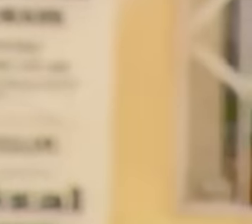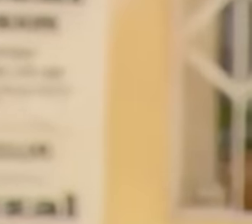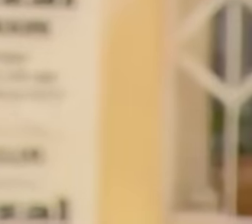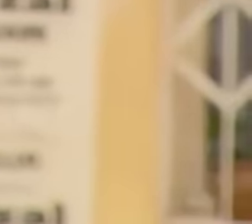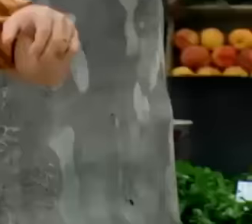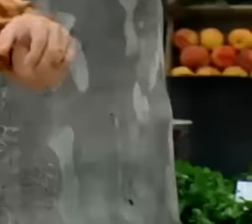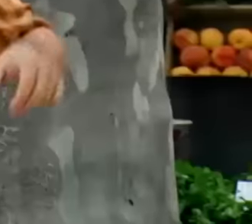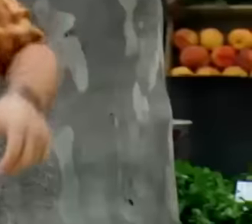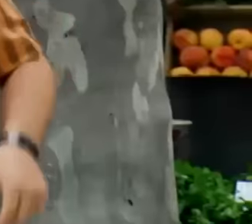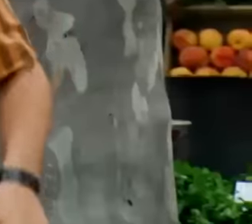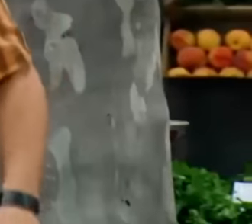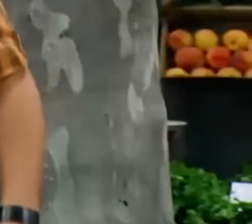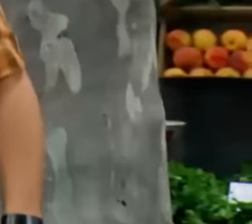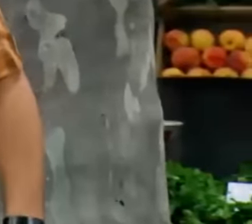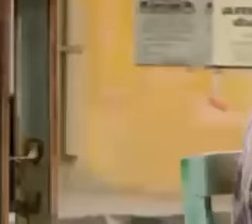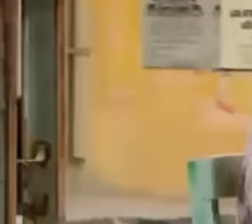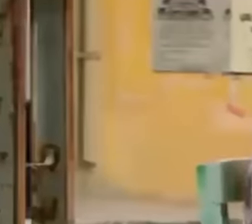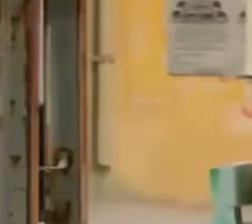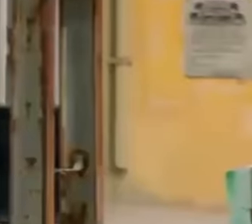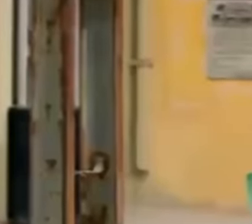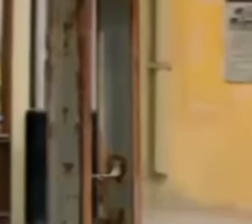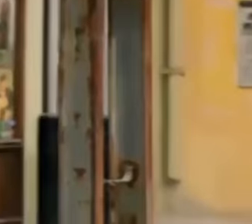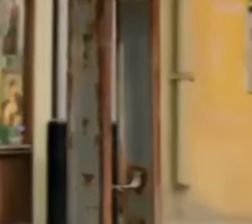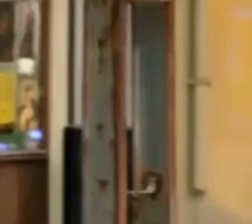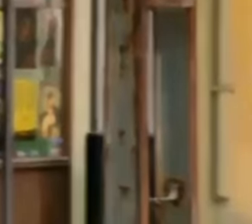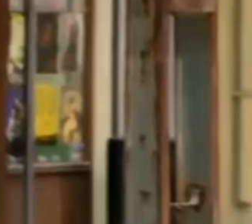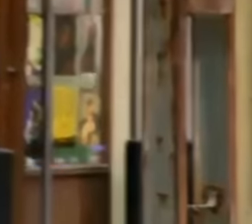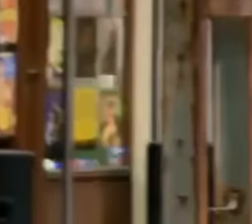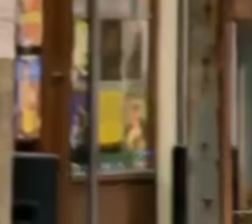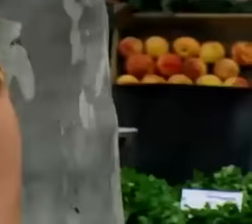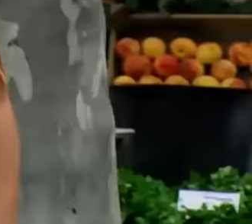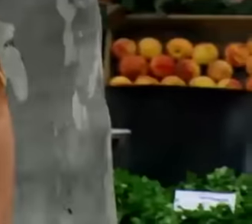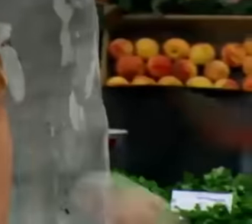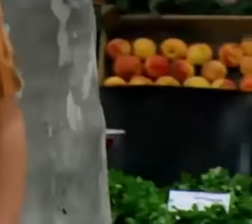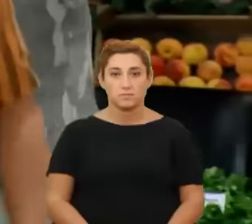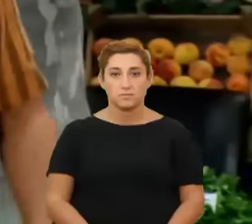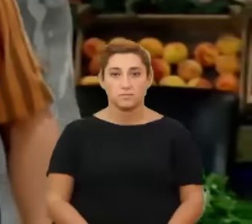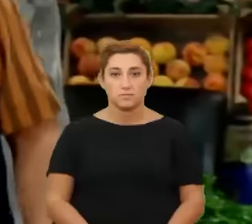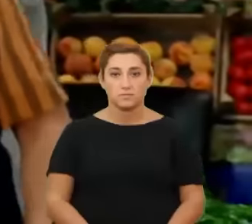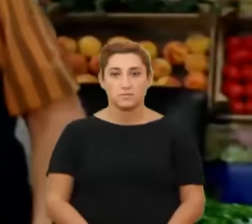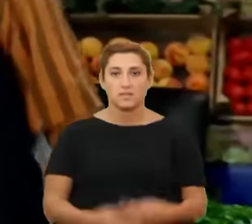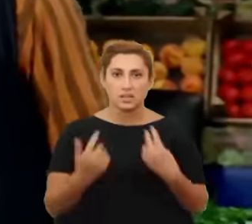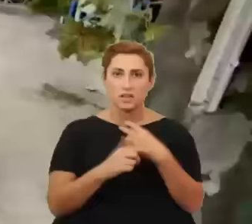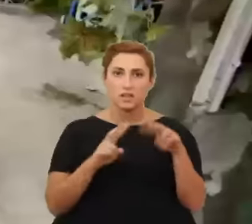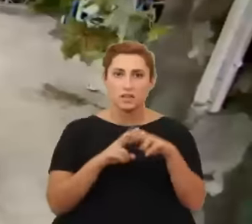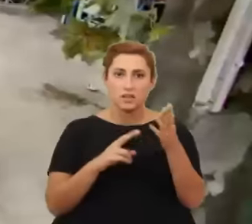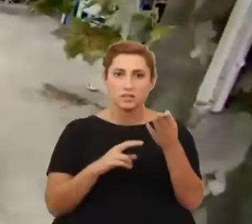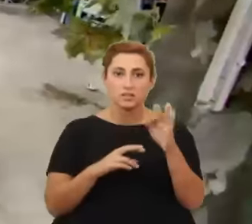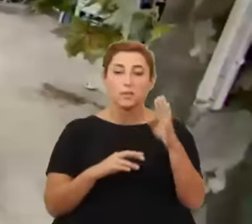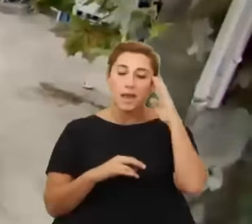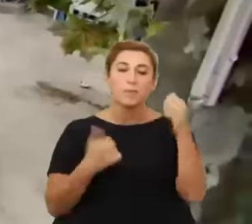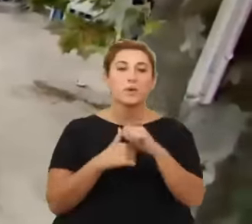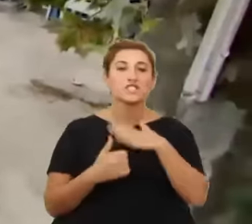Yıldız ağır makyajı, kısık gözleriyle seksi bakıyor. Mesut diğer elindeki çayı da fırlatıp attı. Yıldız!